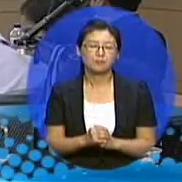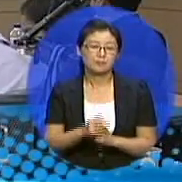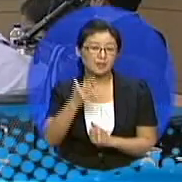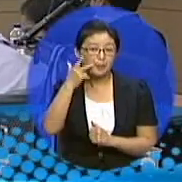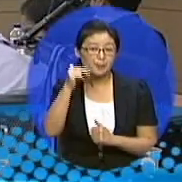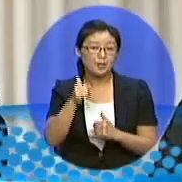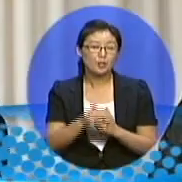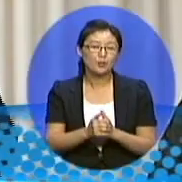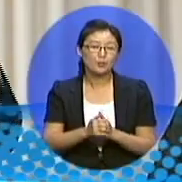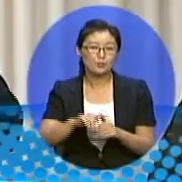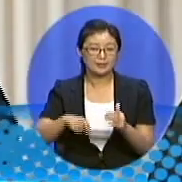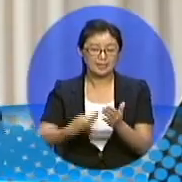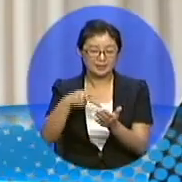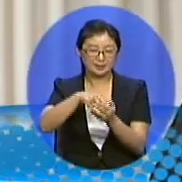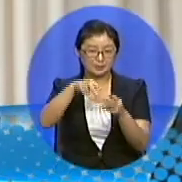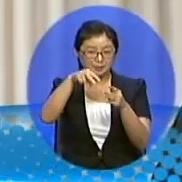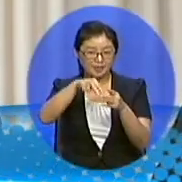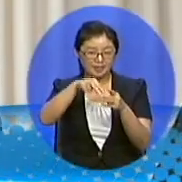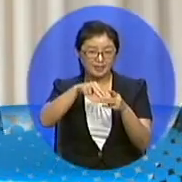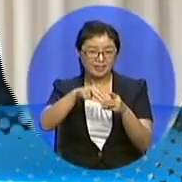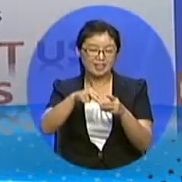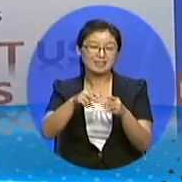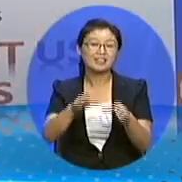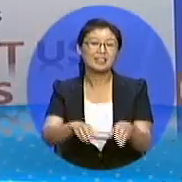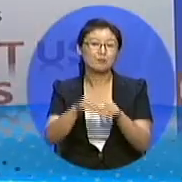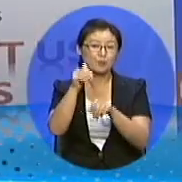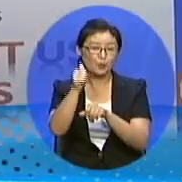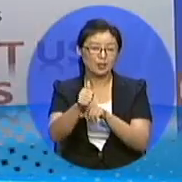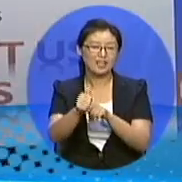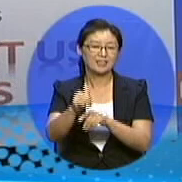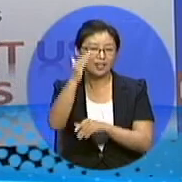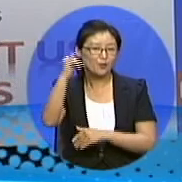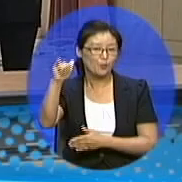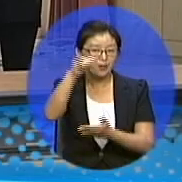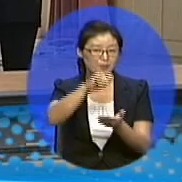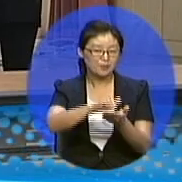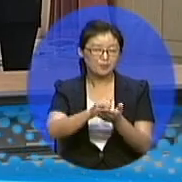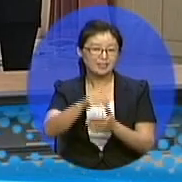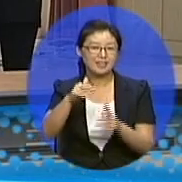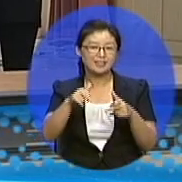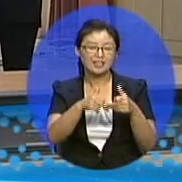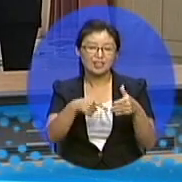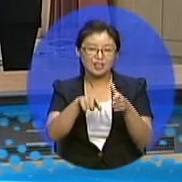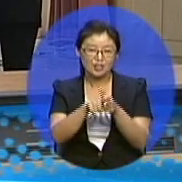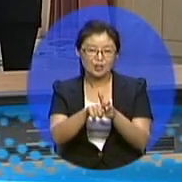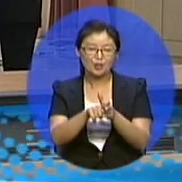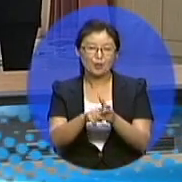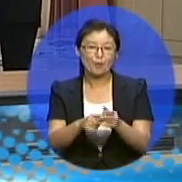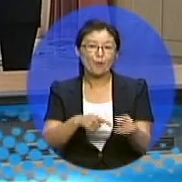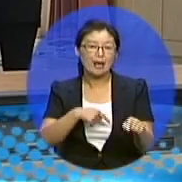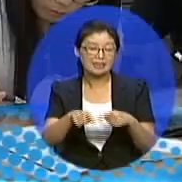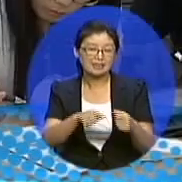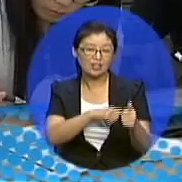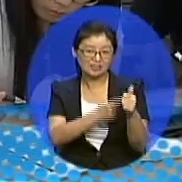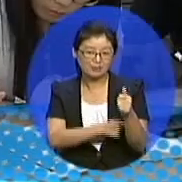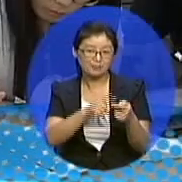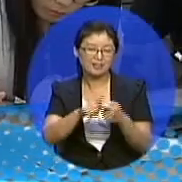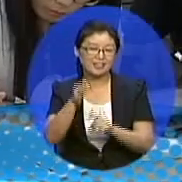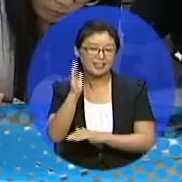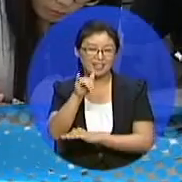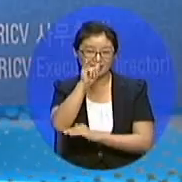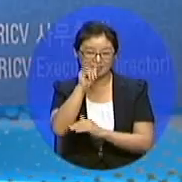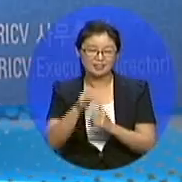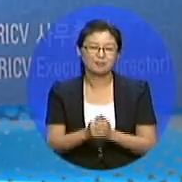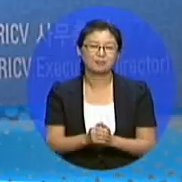미국 RRCB 자립생활센터의 로버트 제이핸드 사무총장이 한국을 방문해 장애인을 위한 지역사회 리더십에 관한 강연회를 가졌습니다.